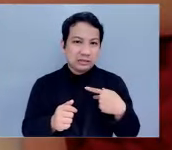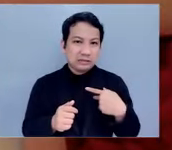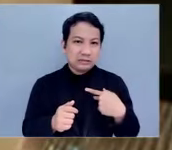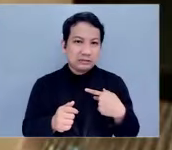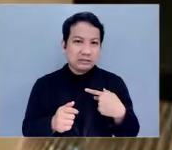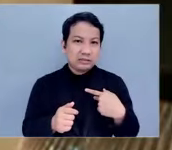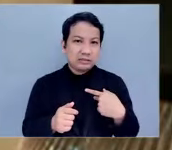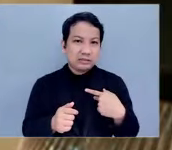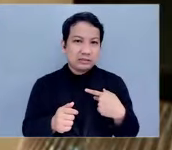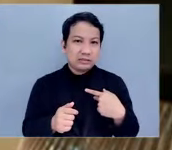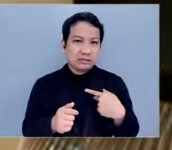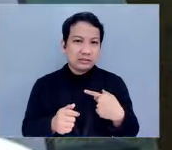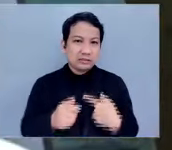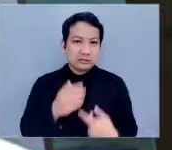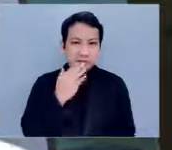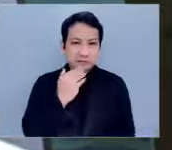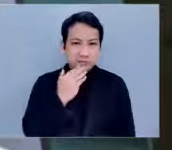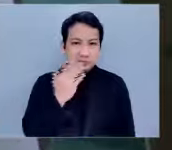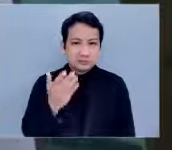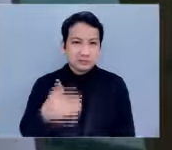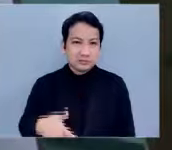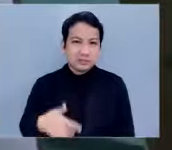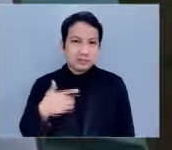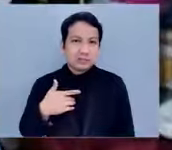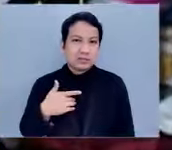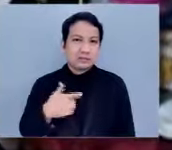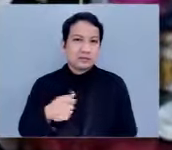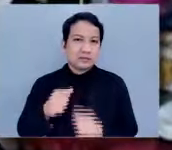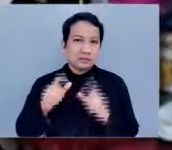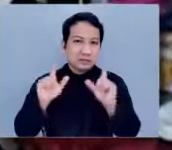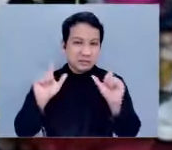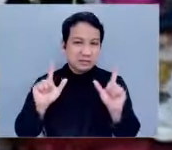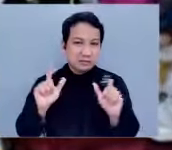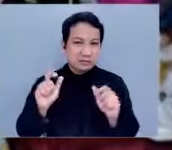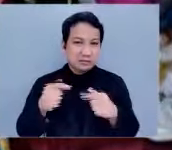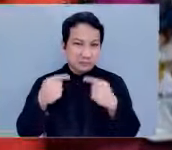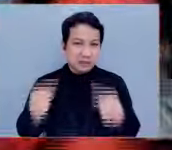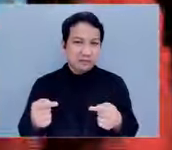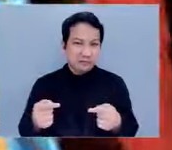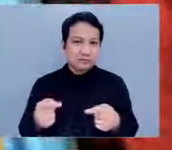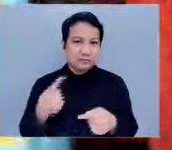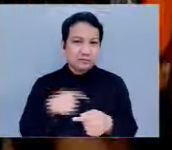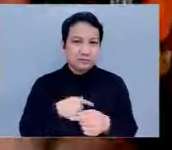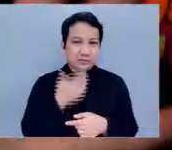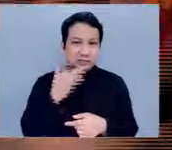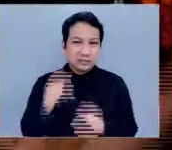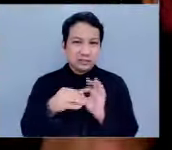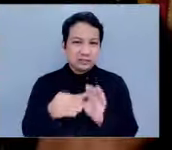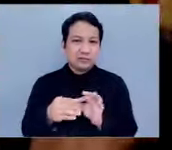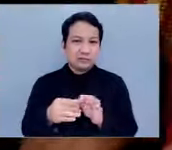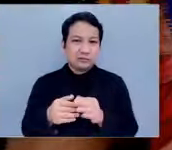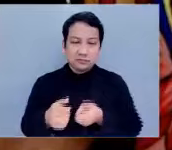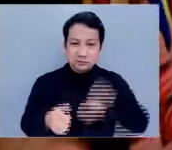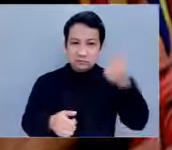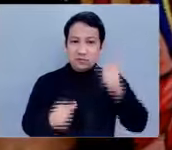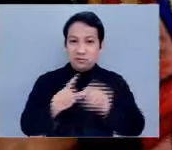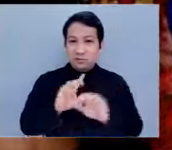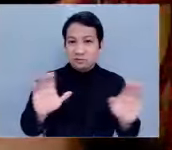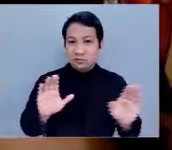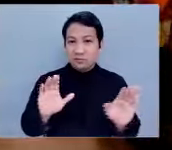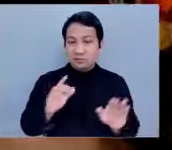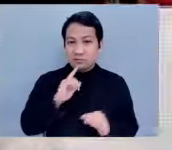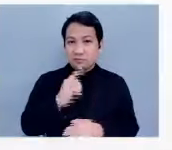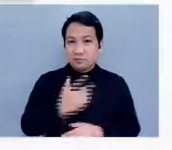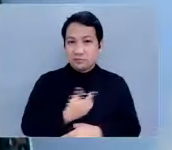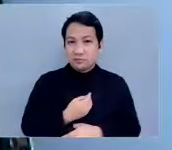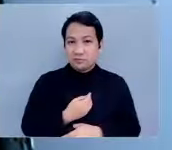Para kay Sugar, dapat sa buhay, laging laban-laban. Dahil ang tamis ng tagumpay, hindi mo makakamit kung ikaw ay